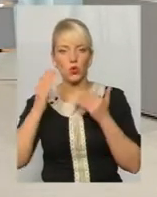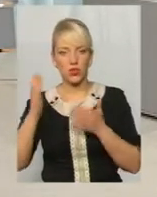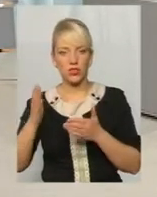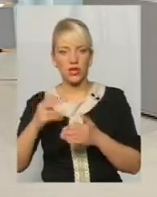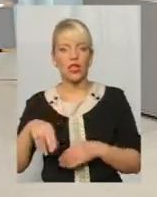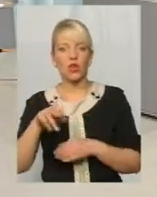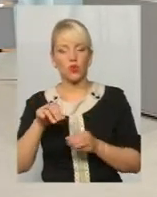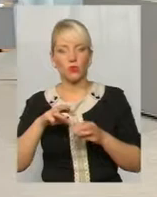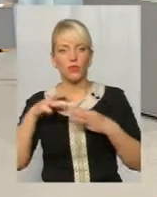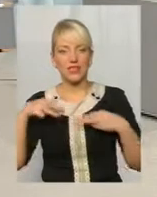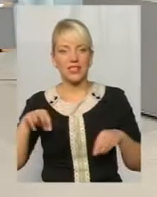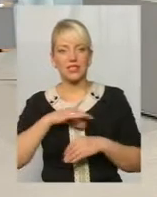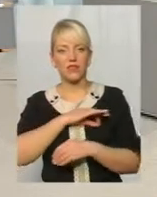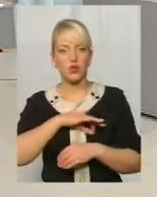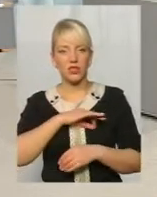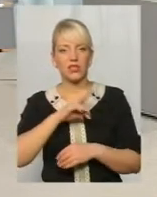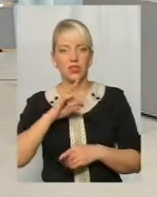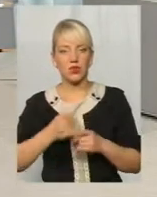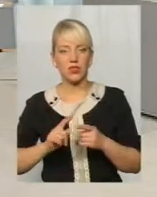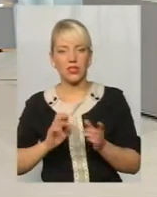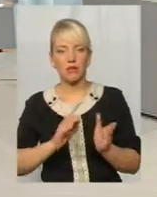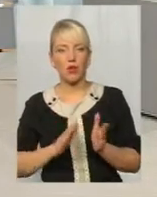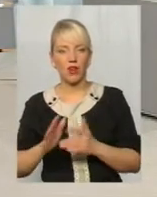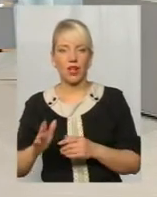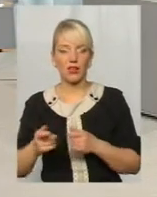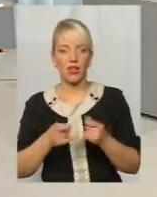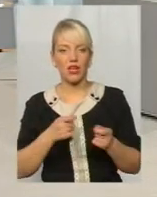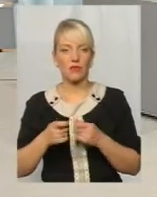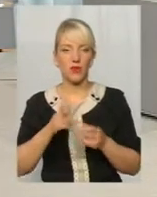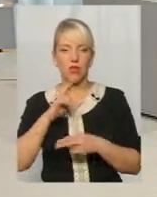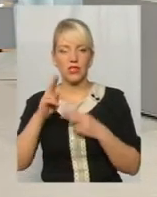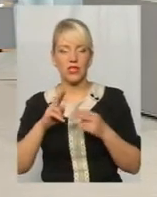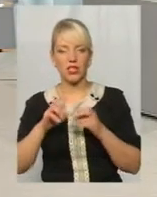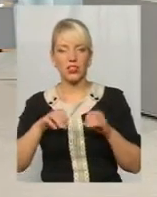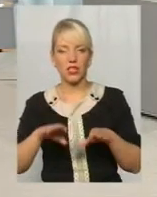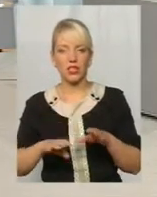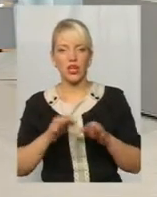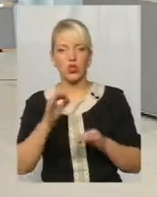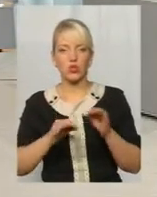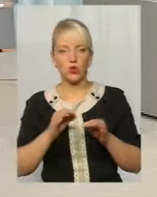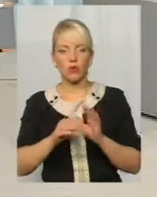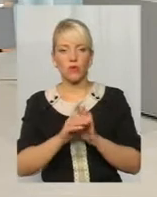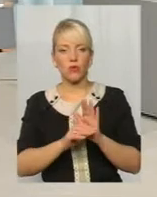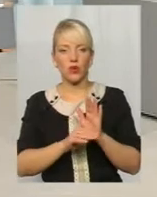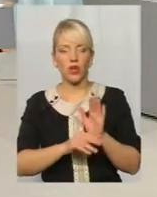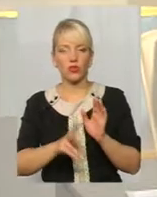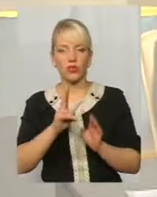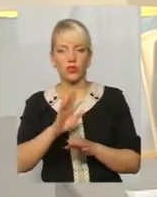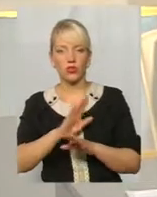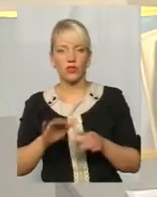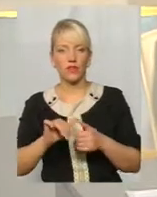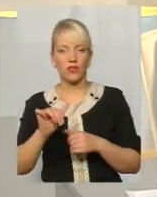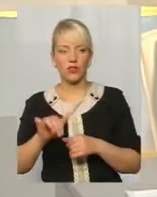до Міністерства юстиції. Але це є порядок адміністративного оскарження рішень. Звичайно, судовий порядок ніхто ж не виключає.